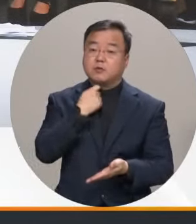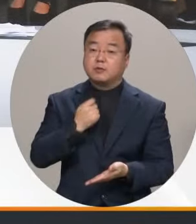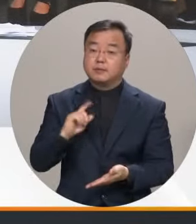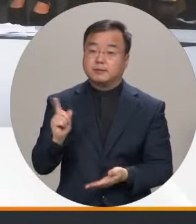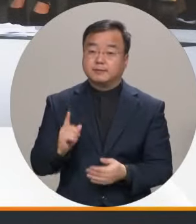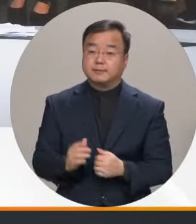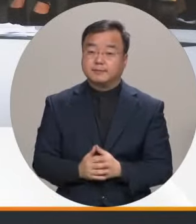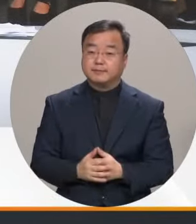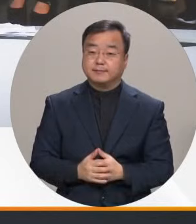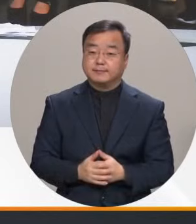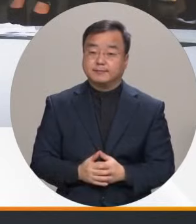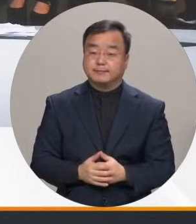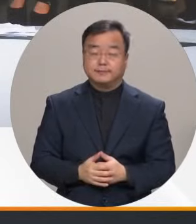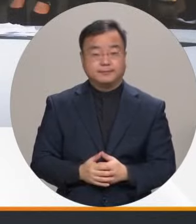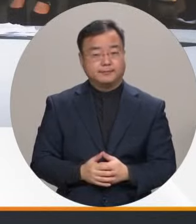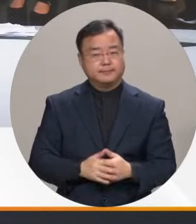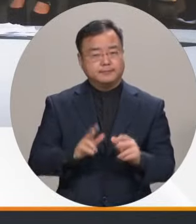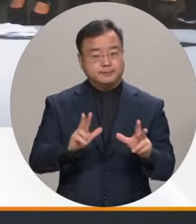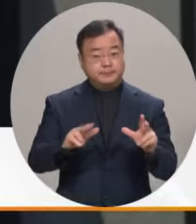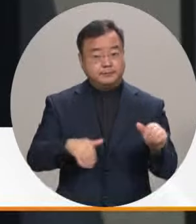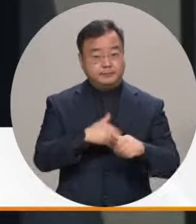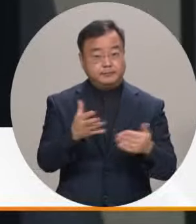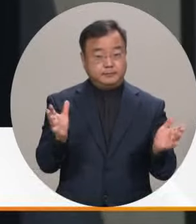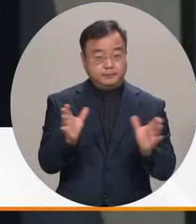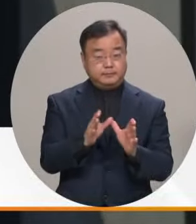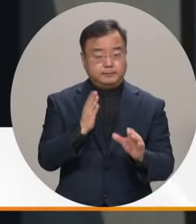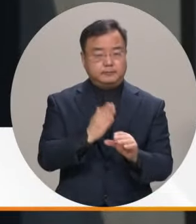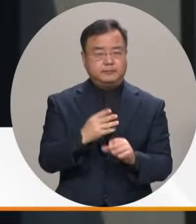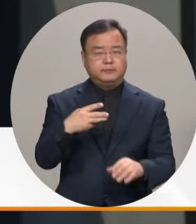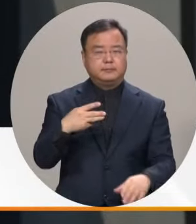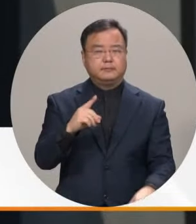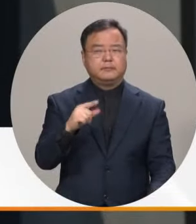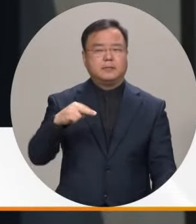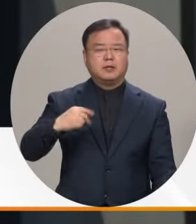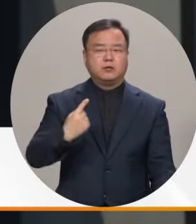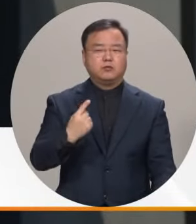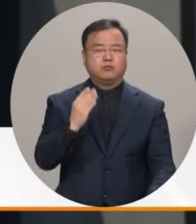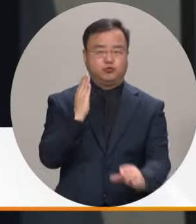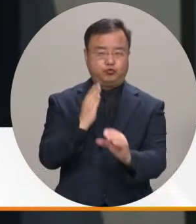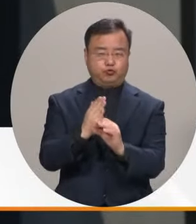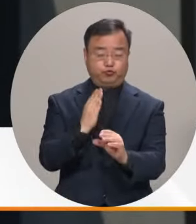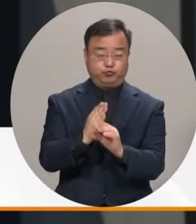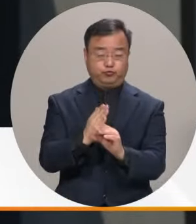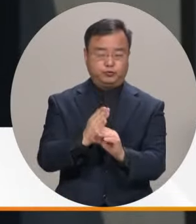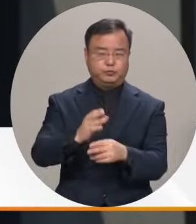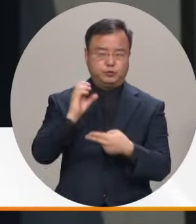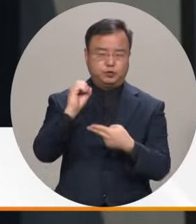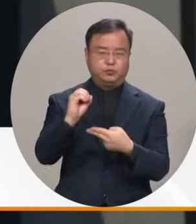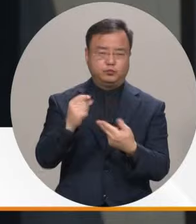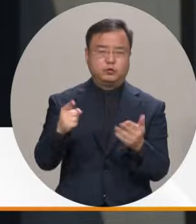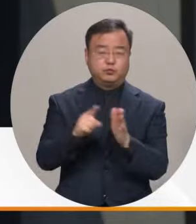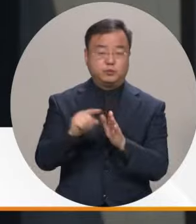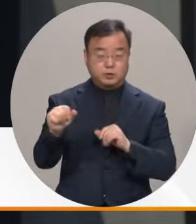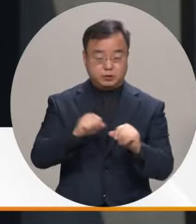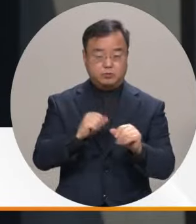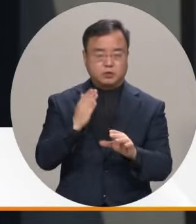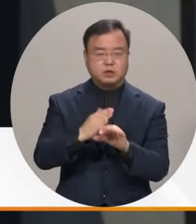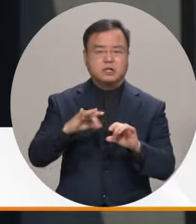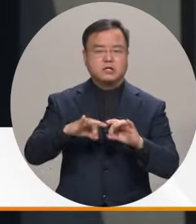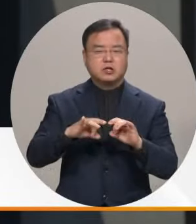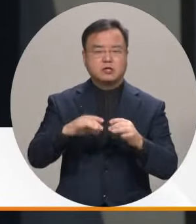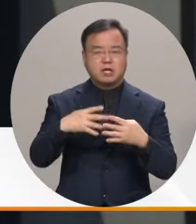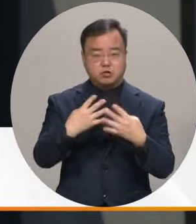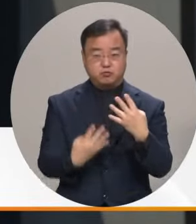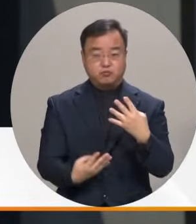있을까요 아네 현재 환경부에서는 탄소 중립 포인트 실천 제도를 시행하고 있습니다 전자 영수증 발급